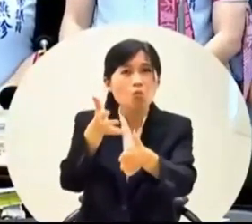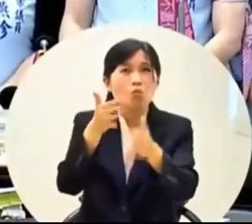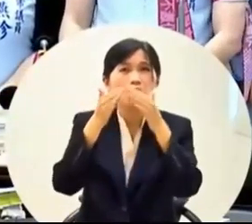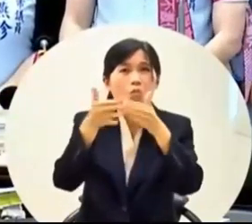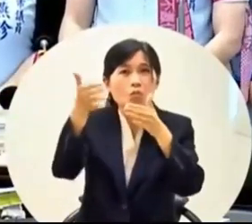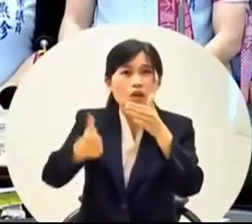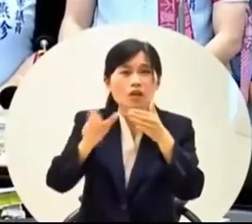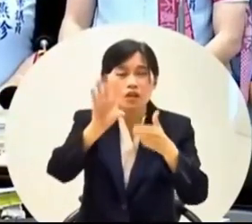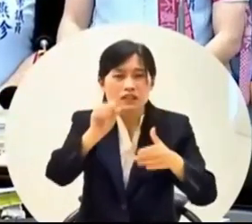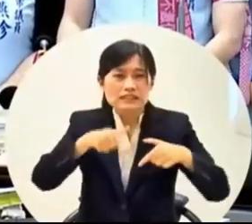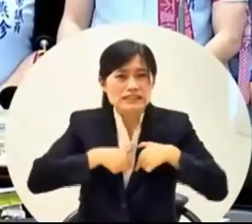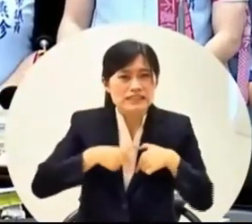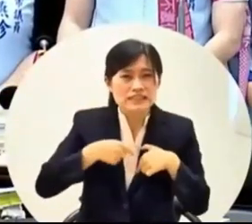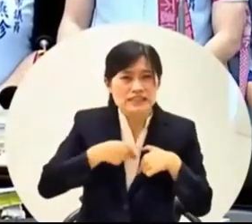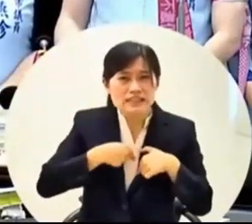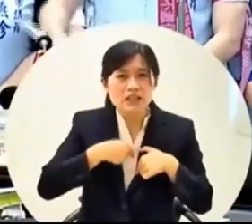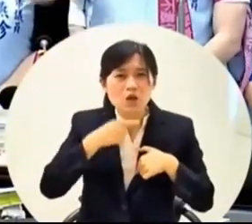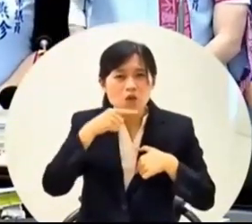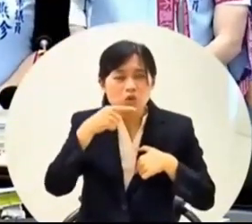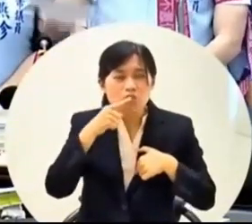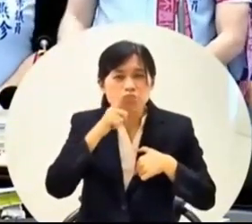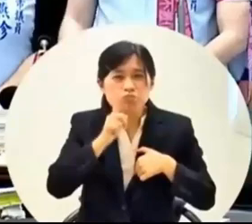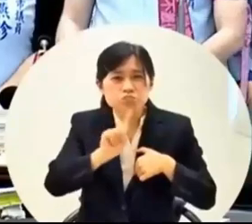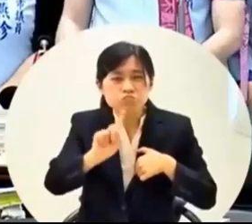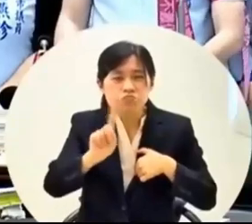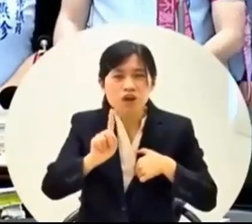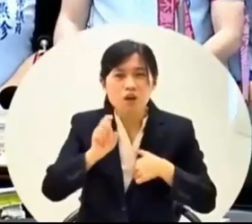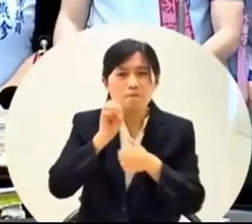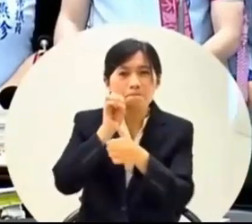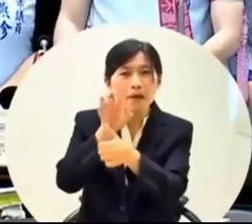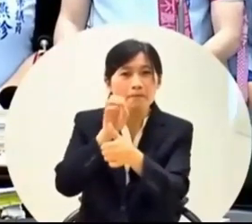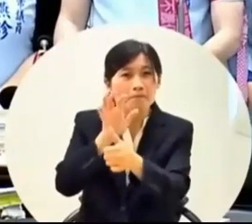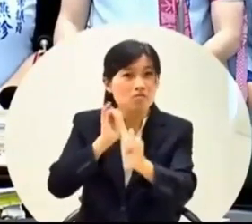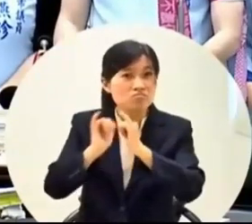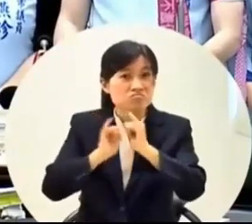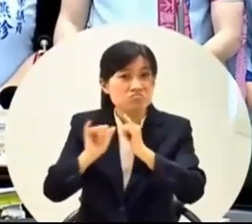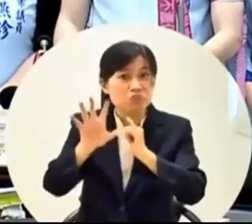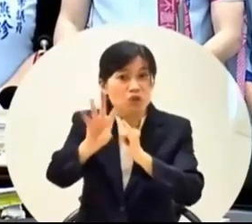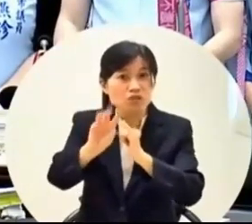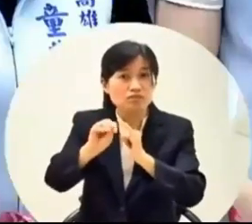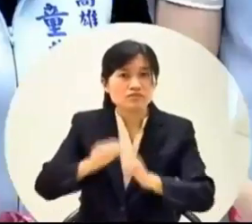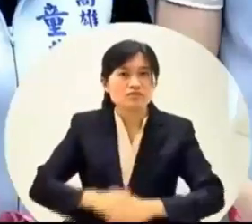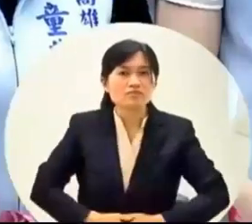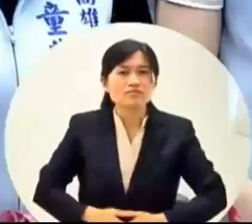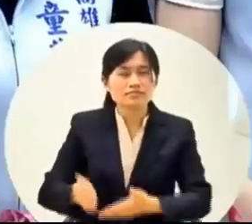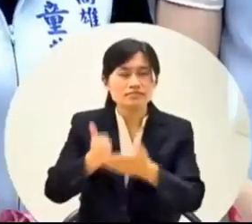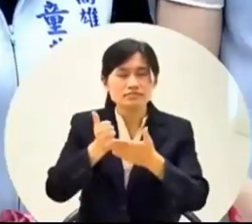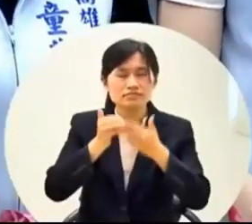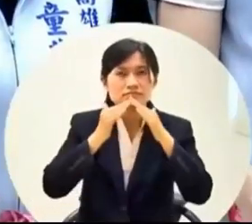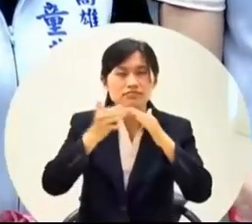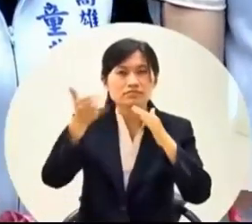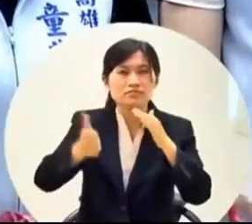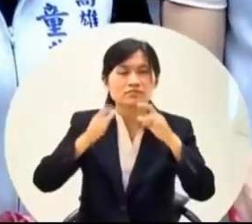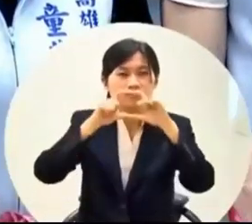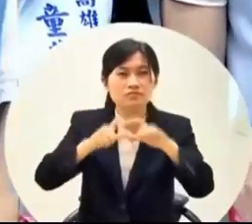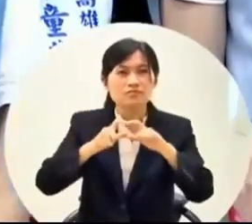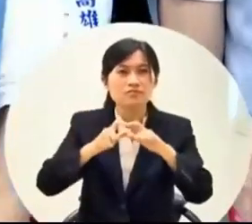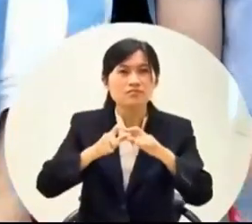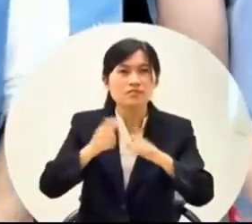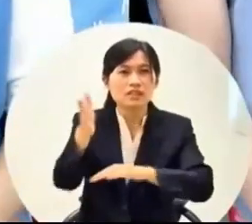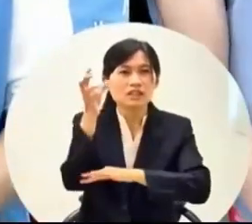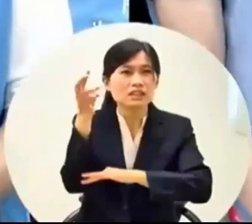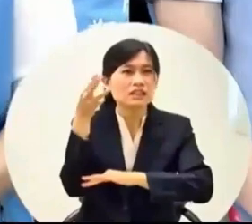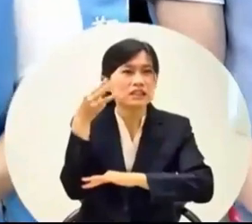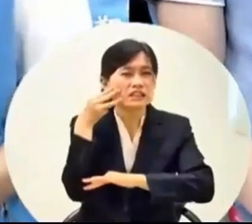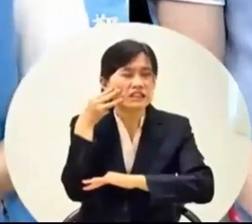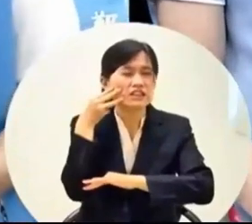话想要对我们高雄市民说的，来请市长答复。 请市长答复。 谢谢。这样政治情势从国际